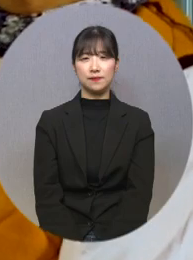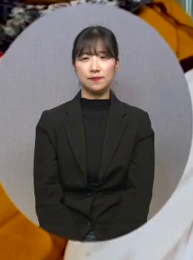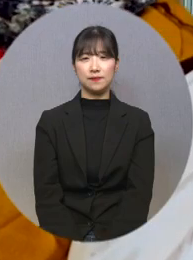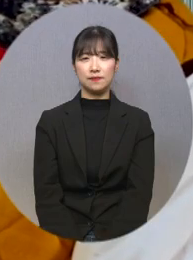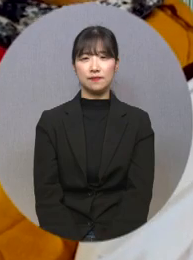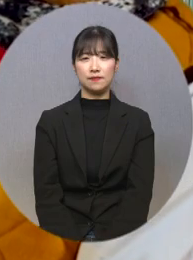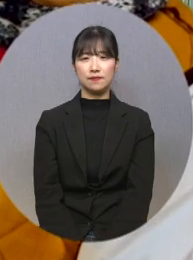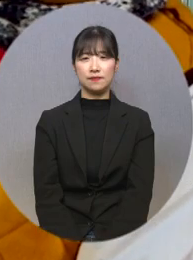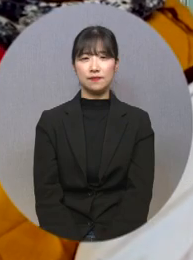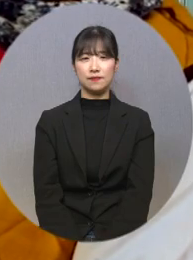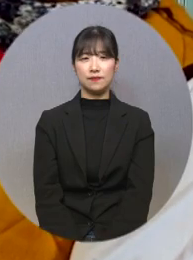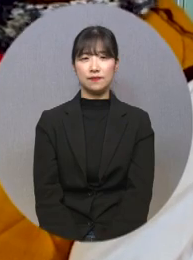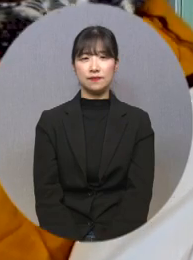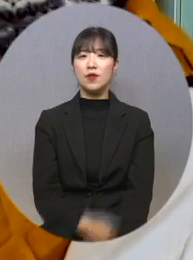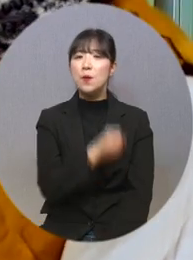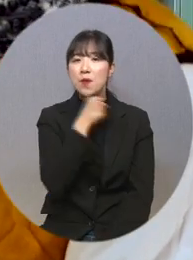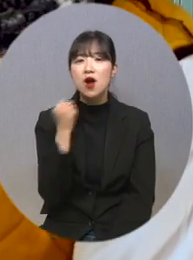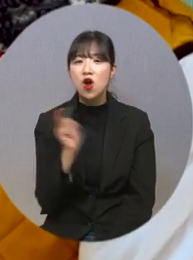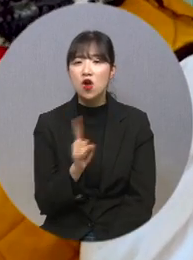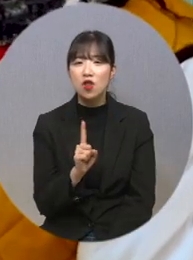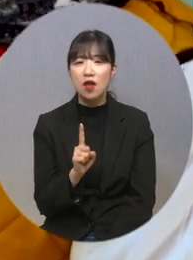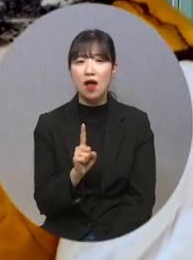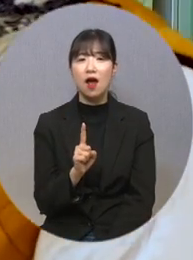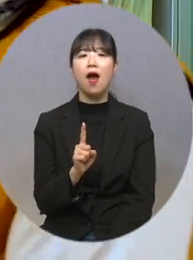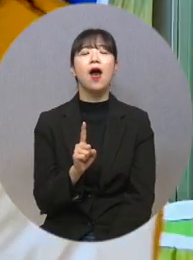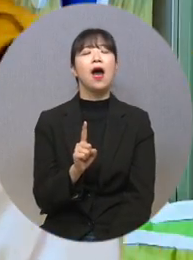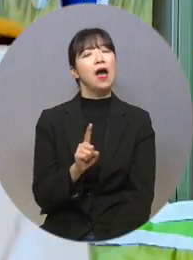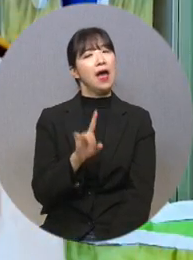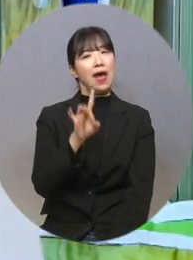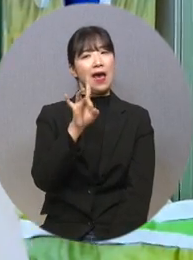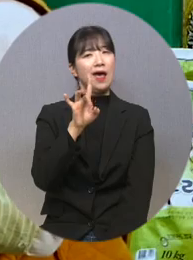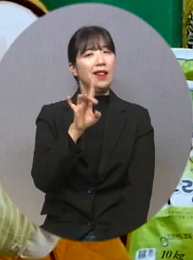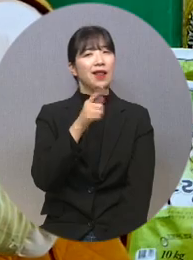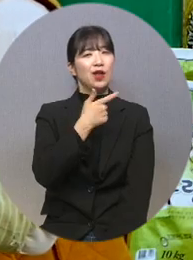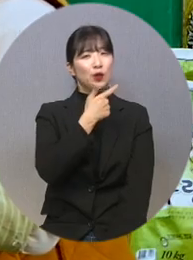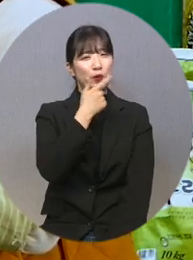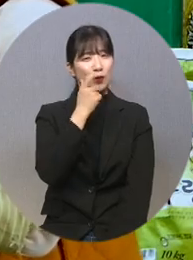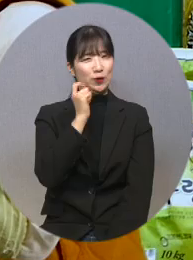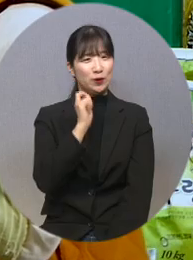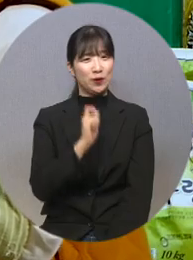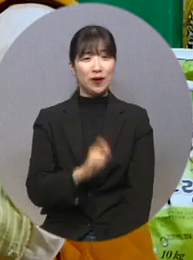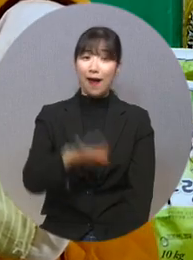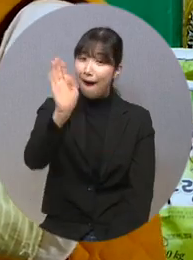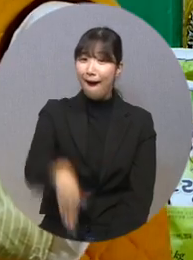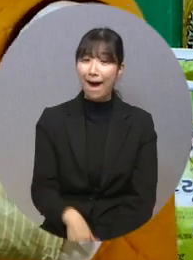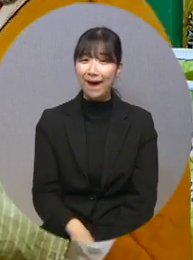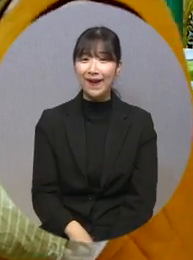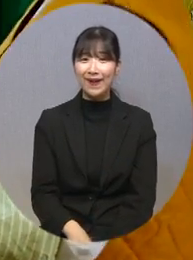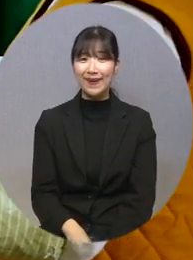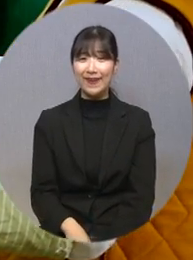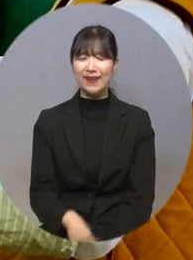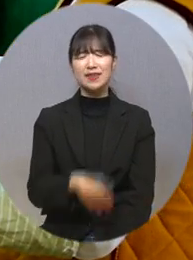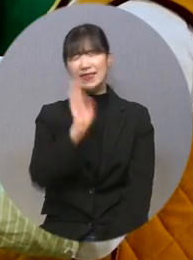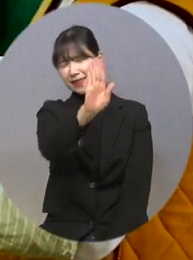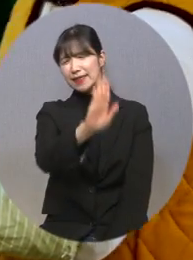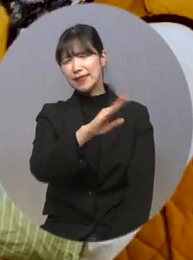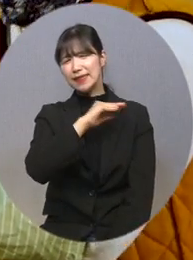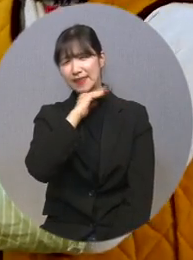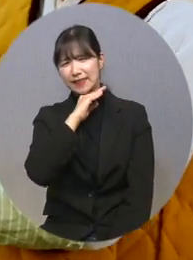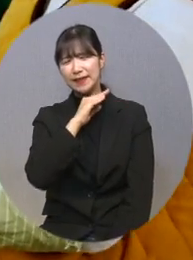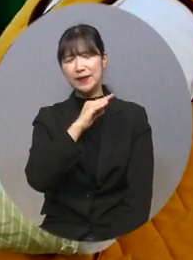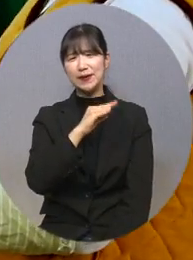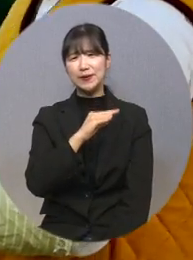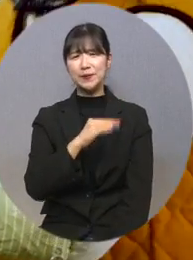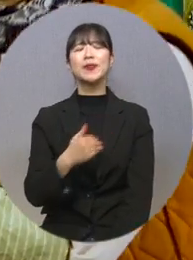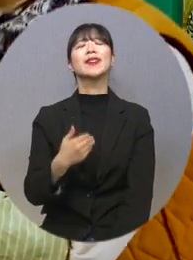맛이 어때요? 아, 미치겠어 진짜. 한 점만 먹어서는 맛을 잘 모르겠어요. 기정아! 아, 그래요? 기다려봐요! 이게